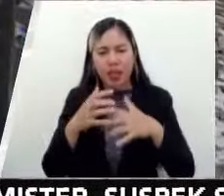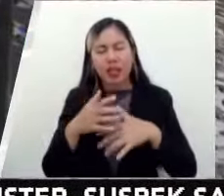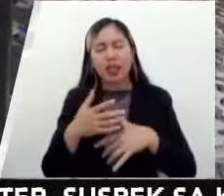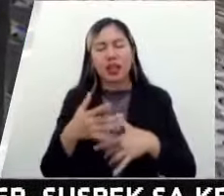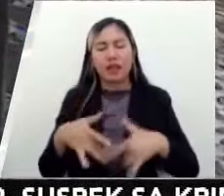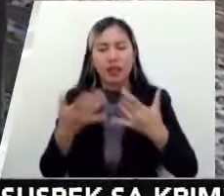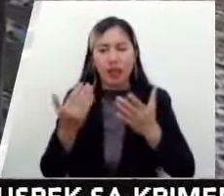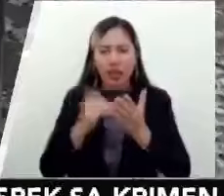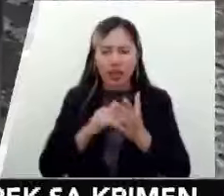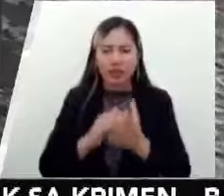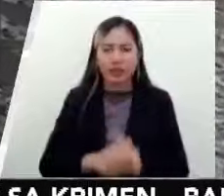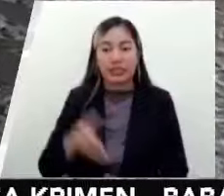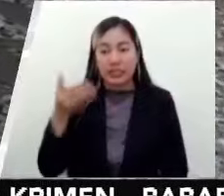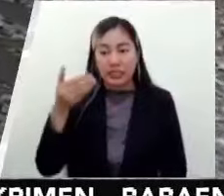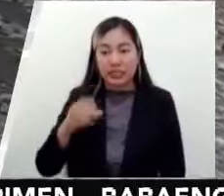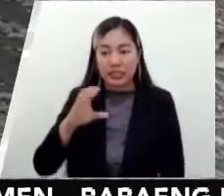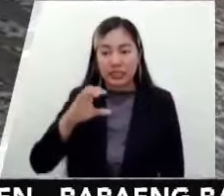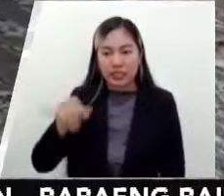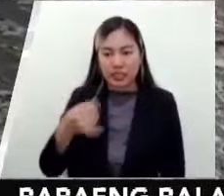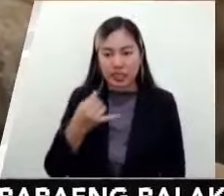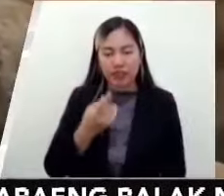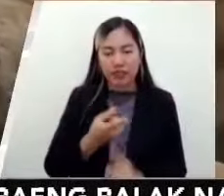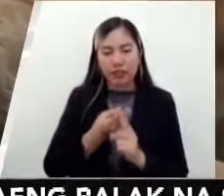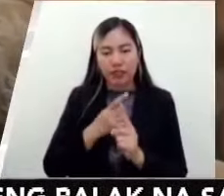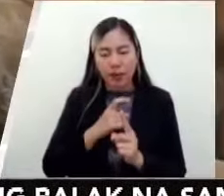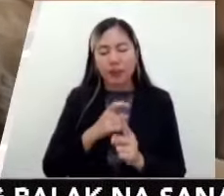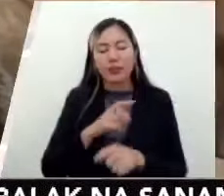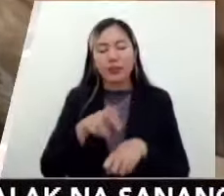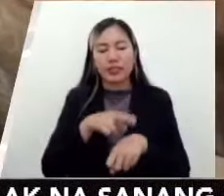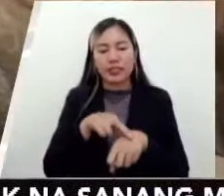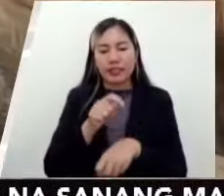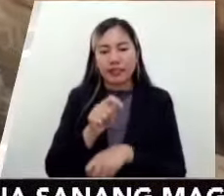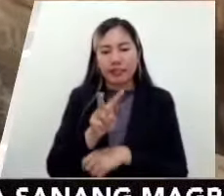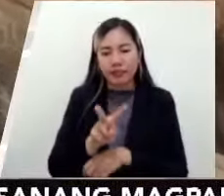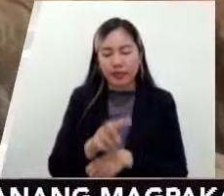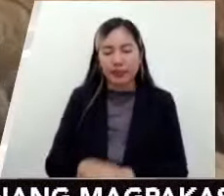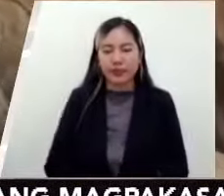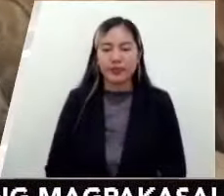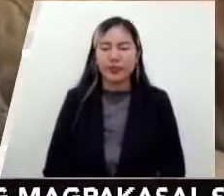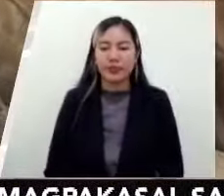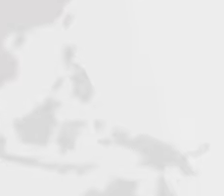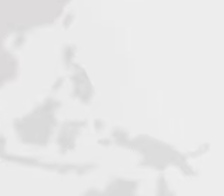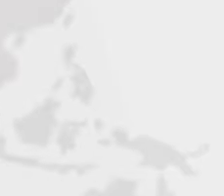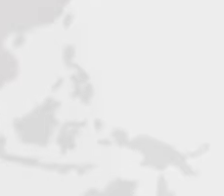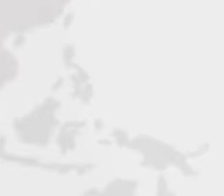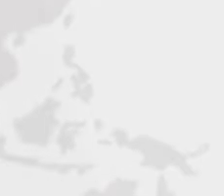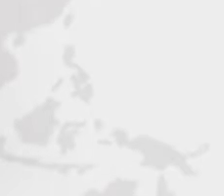GMA Regional TV, nagbabalita para sa GMA Integrated News.